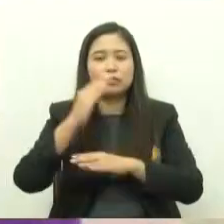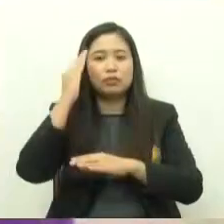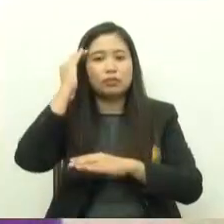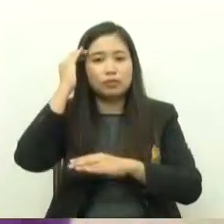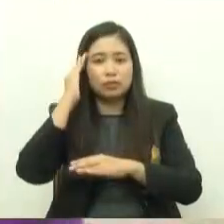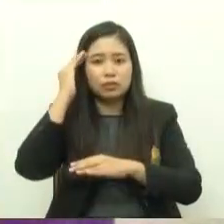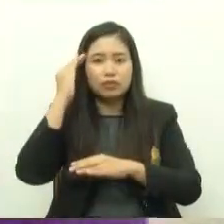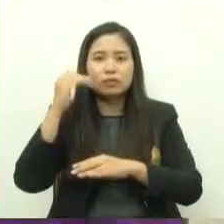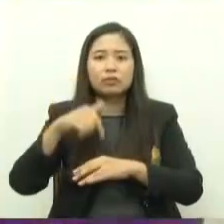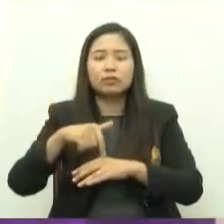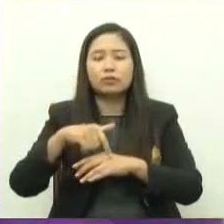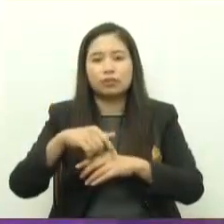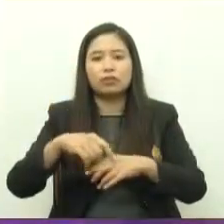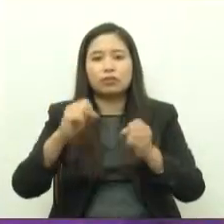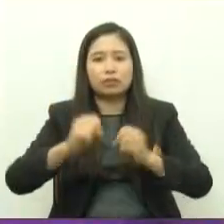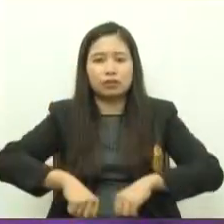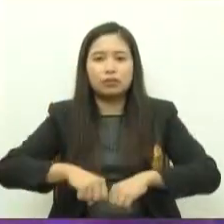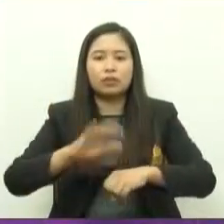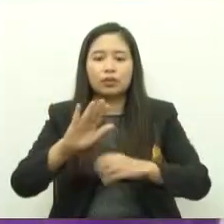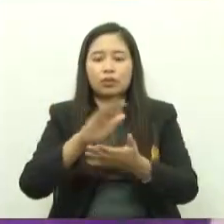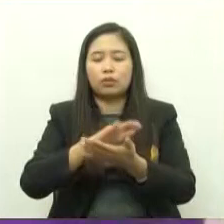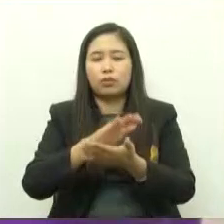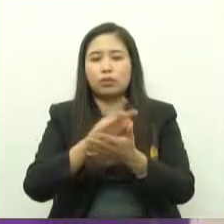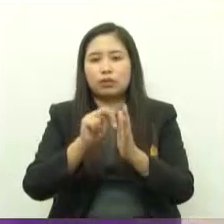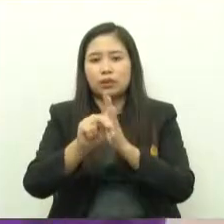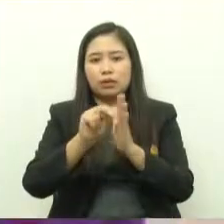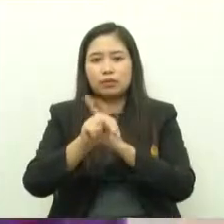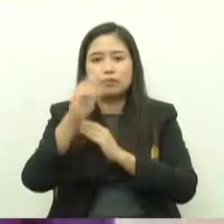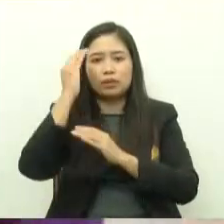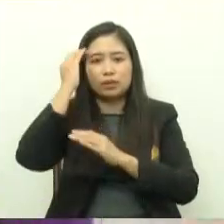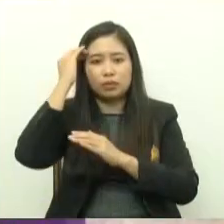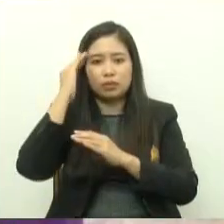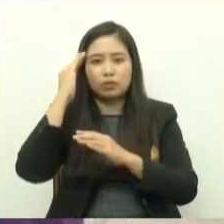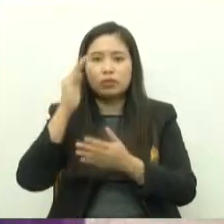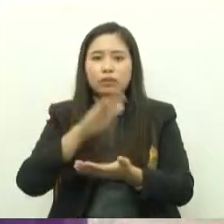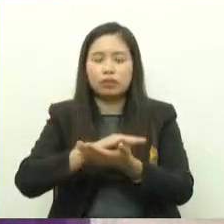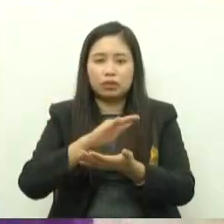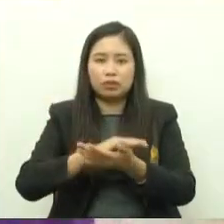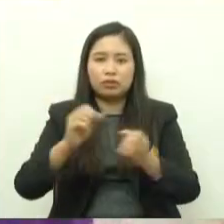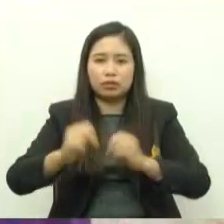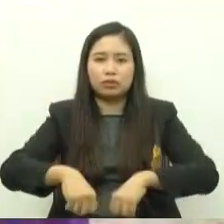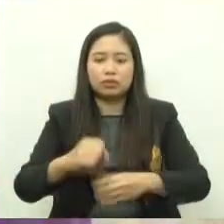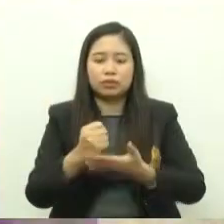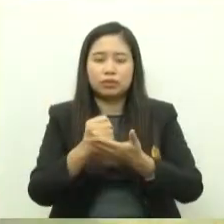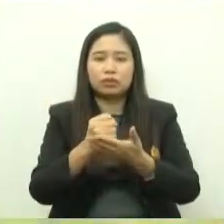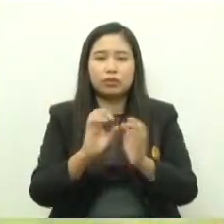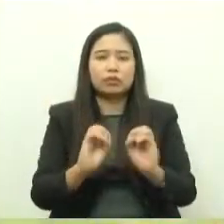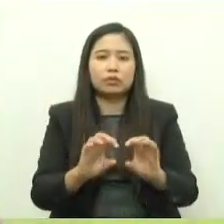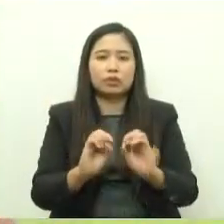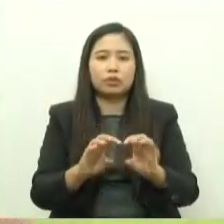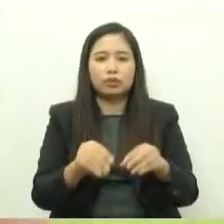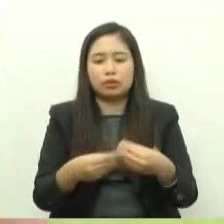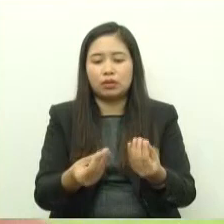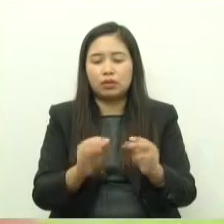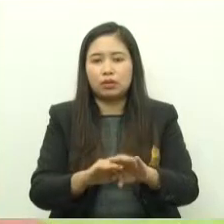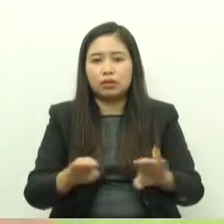นะครับเป็นศิษย์เก่าของโรงเรียนนาทปัญญานุกูลซึ่งทางโรงเรียนเนี่ยให้กลับมาช่วยสอนเป็นพี่เลี้ยงสอนครับให้กับนัก